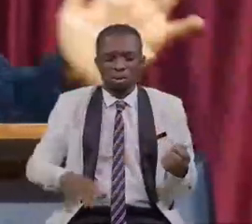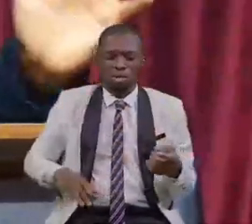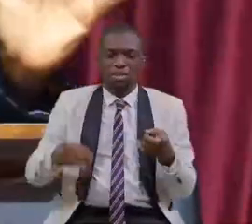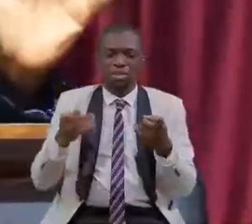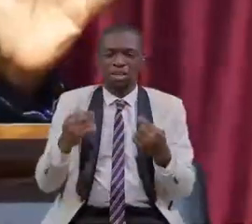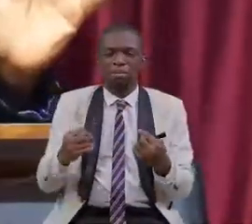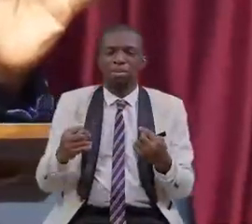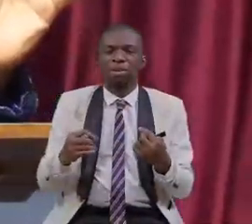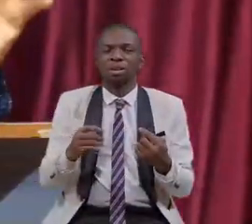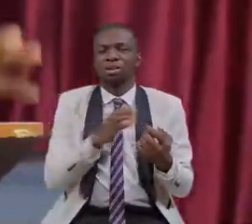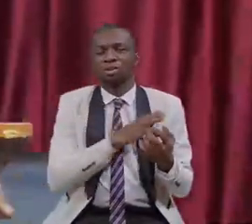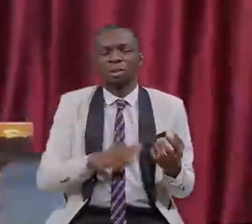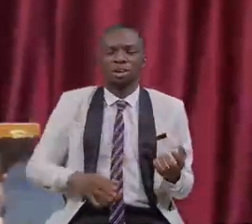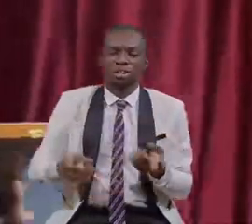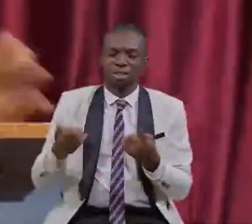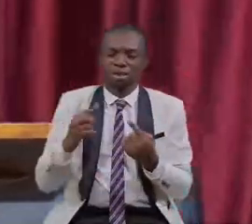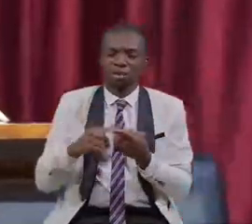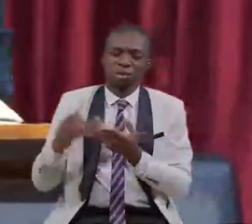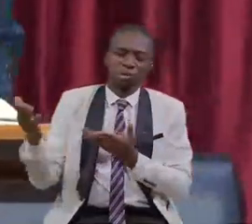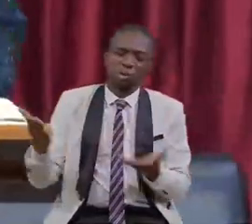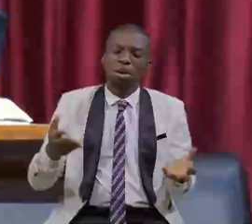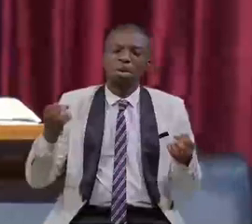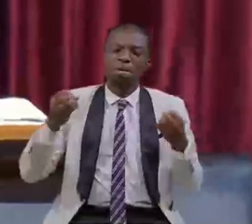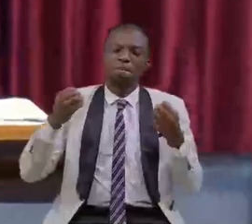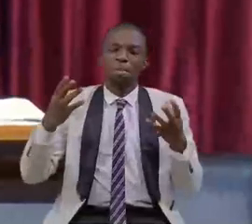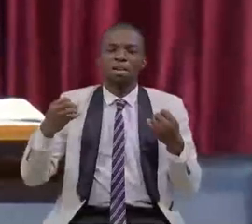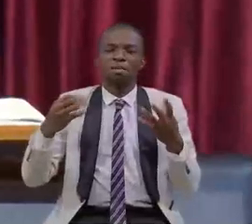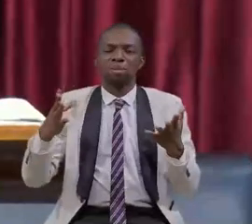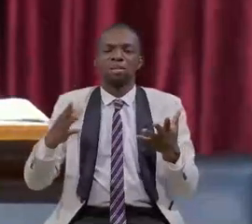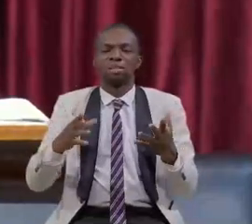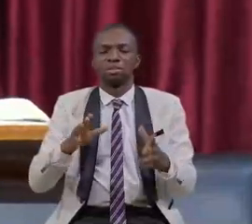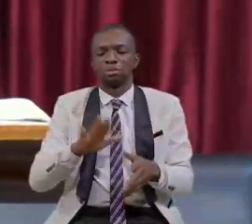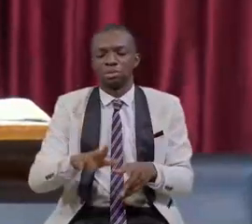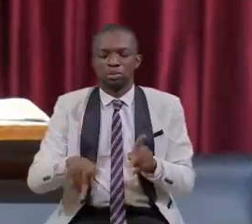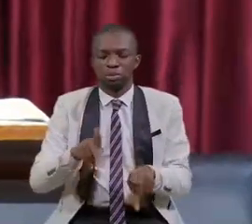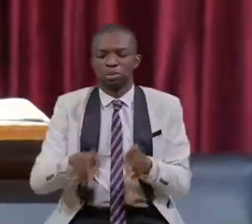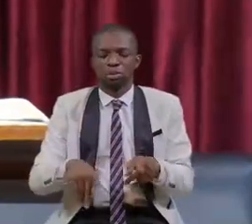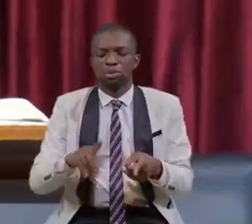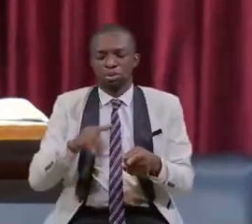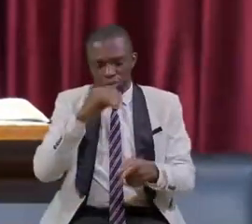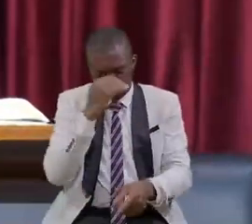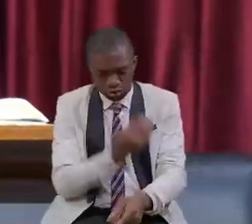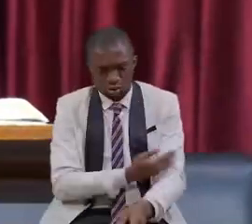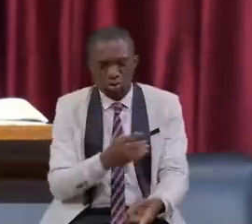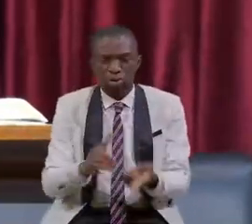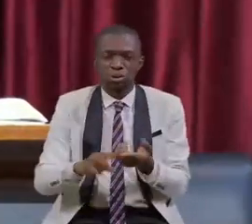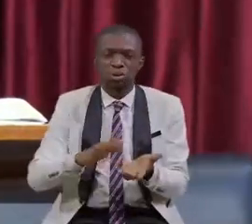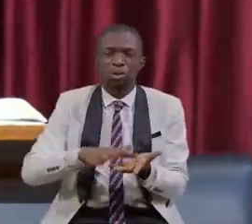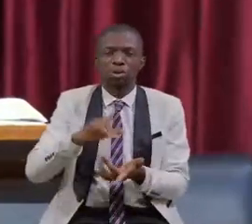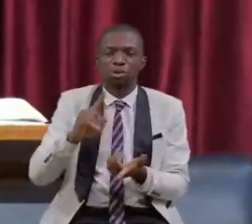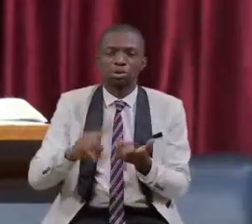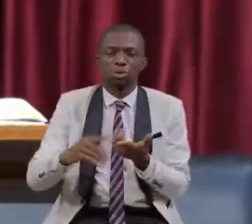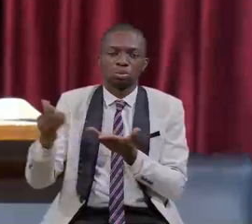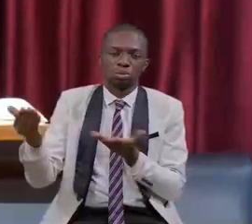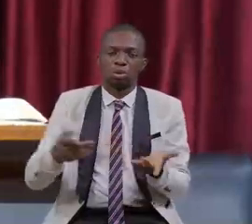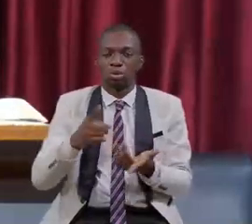Christ est venu pour conduire plusieurs enfants à la gloire, pour vous amener à la gloire. Chaque